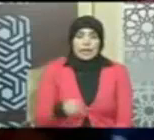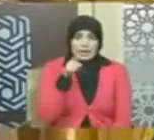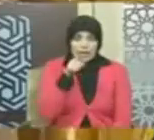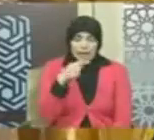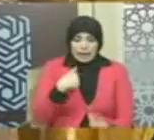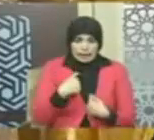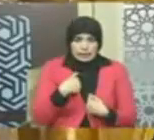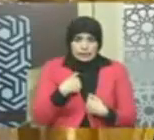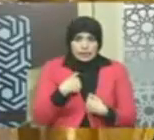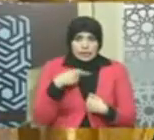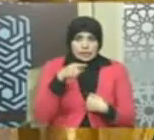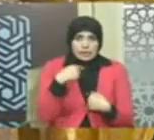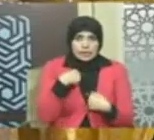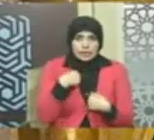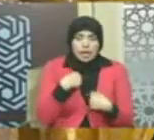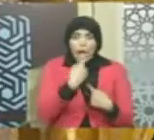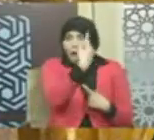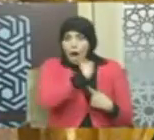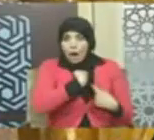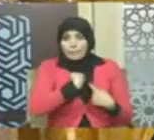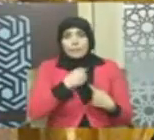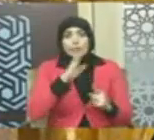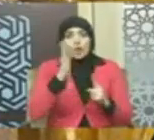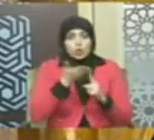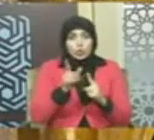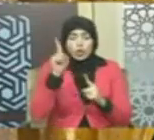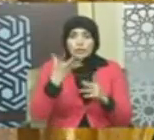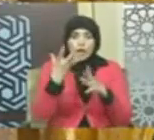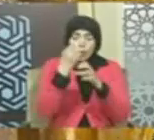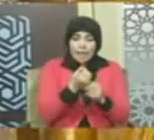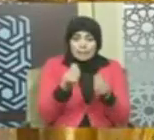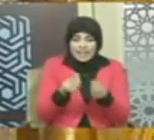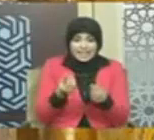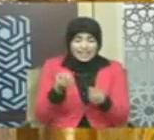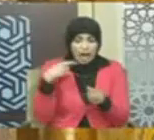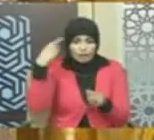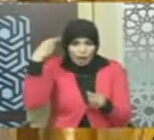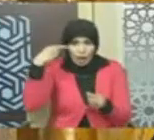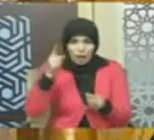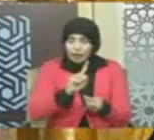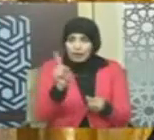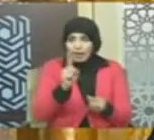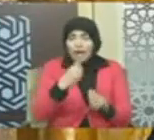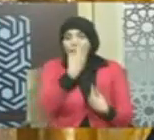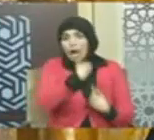أترداني أمر رسول الله صلى الله عليه وسلم؟